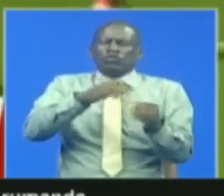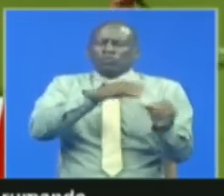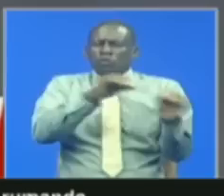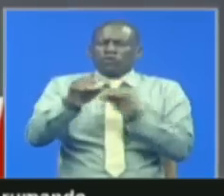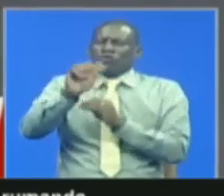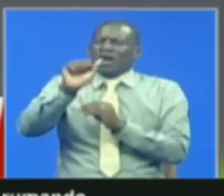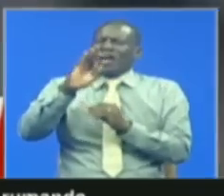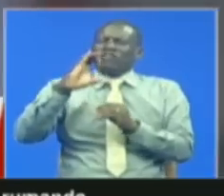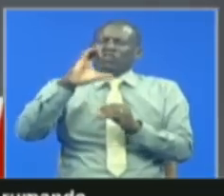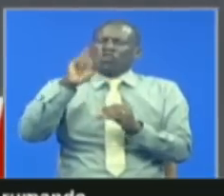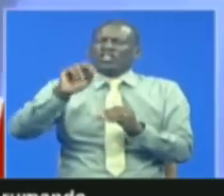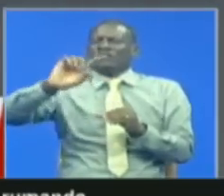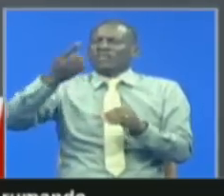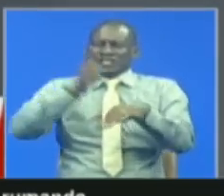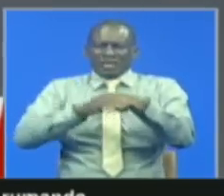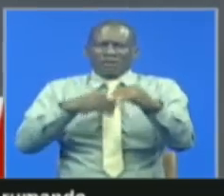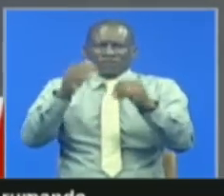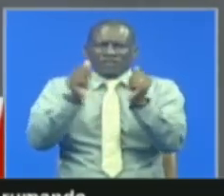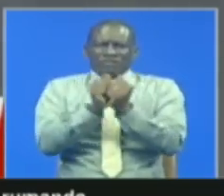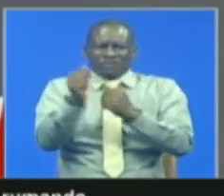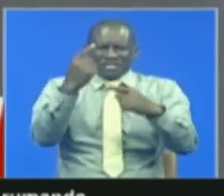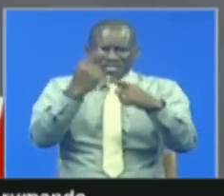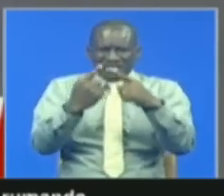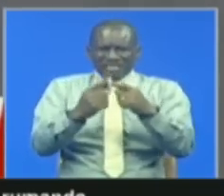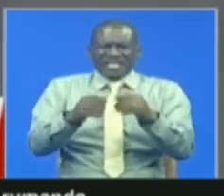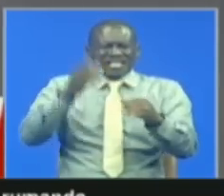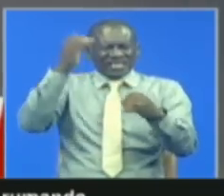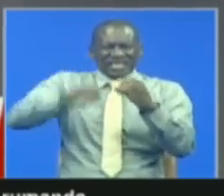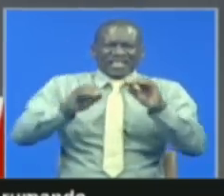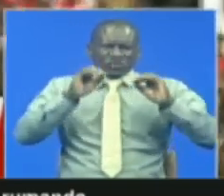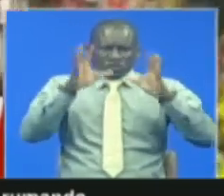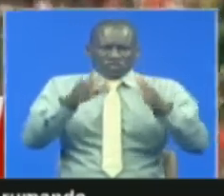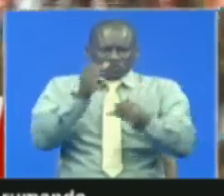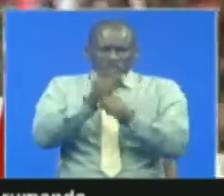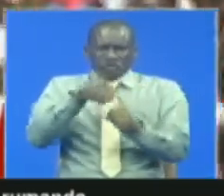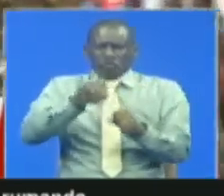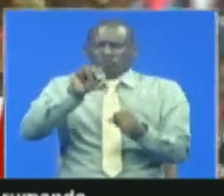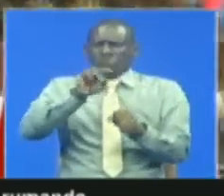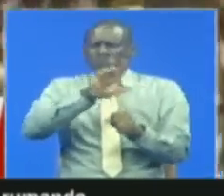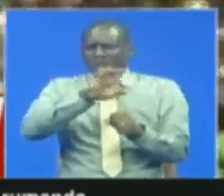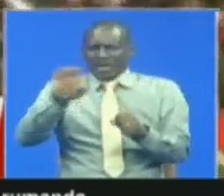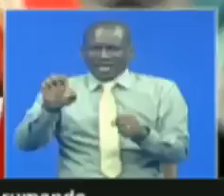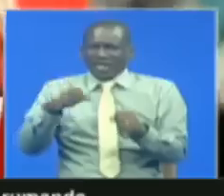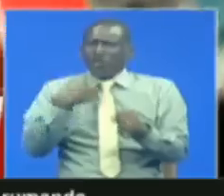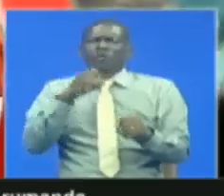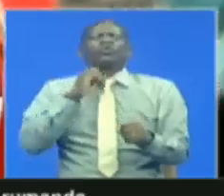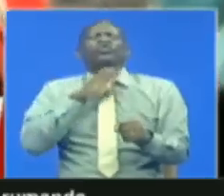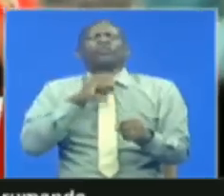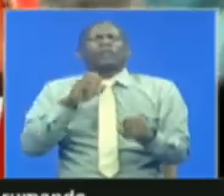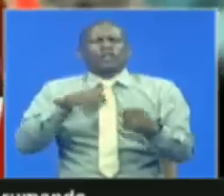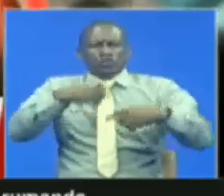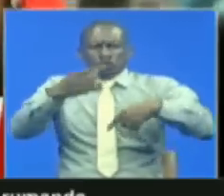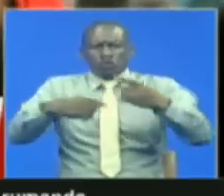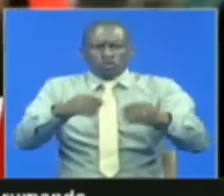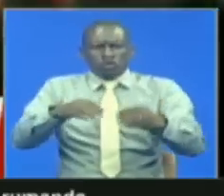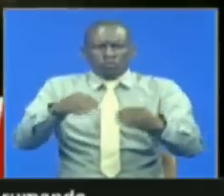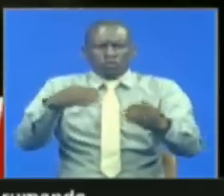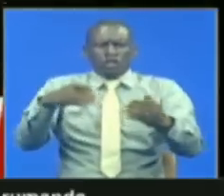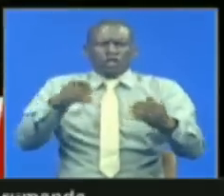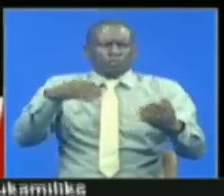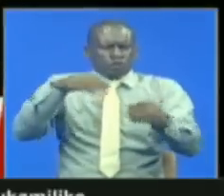miaka 15. Kocha wa mwisho kufanya hivyo alikuwa Jacob Ghost Mulee ambaye analalamika kuendelea kwa tatizo la